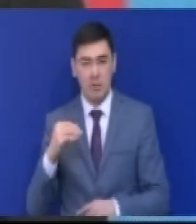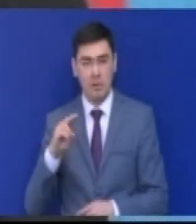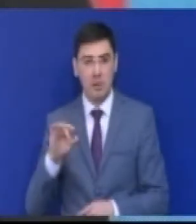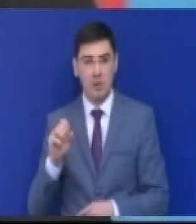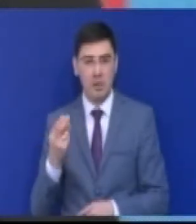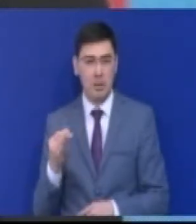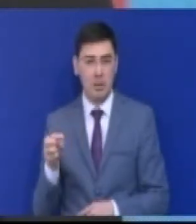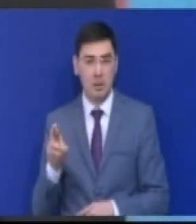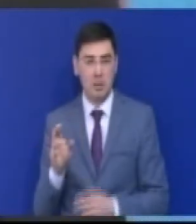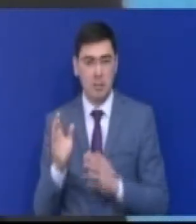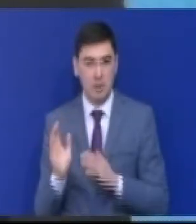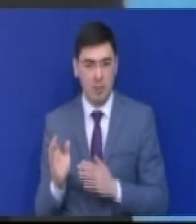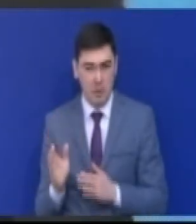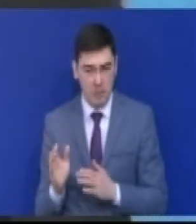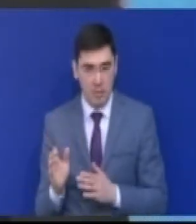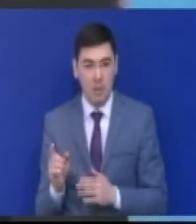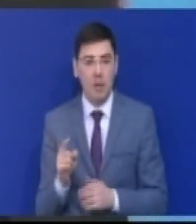по